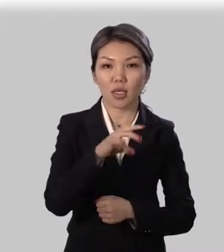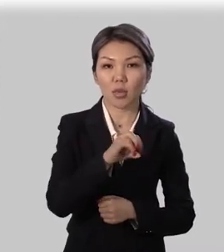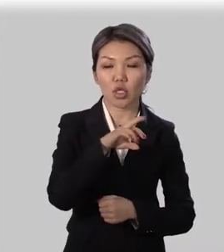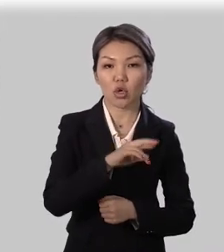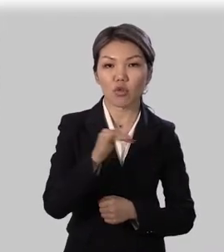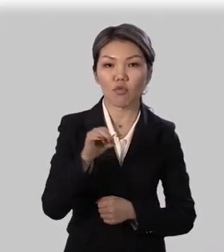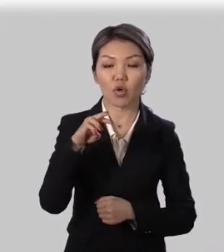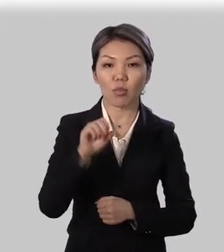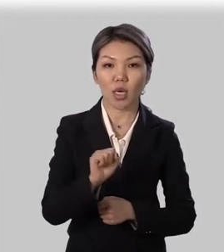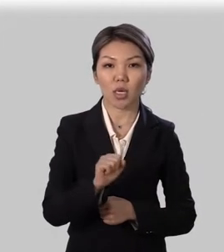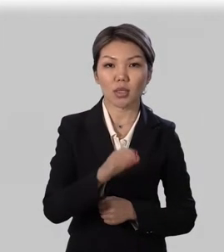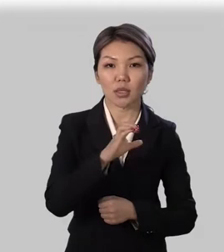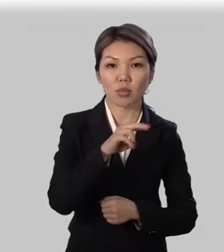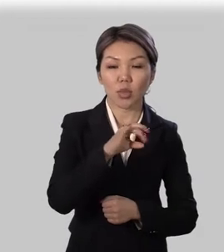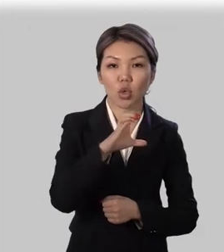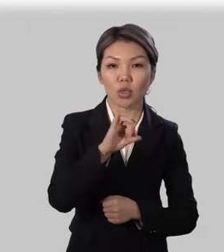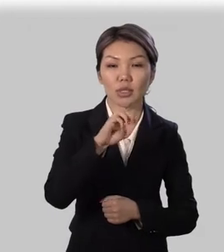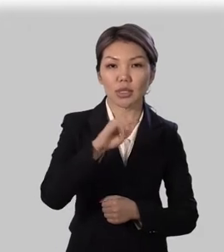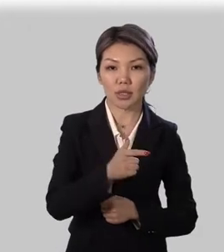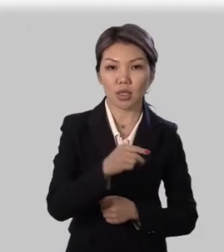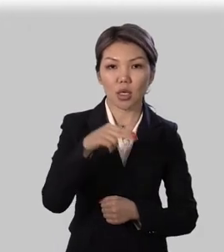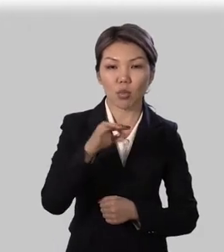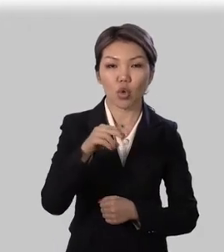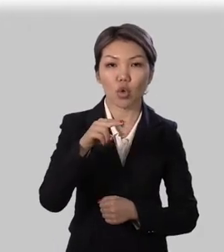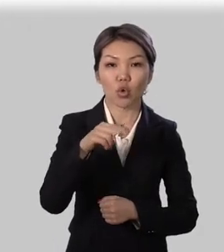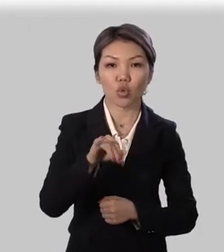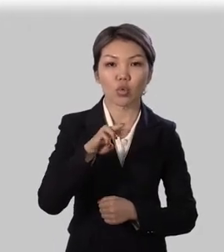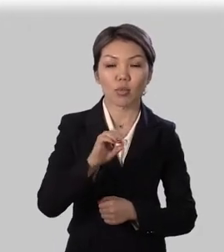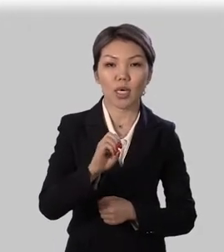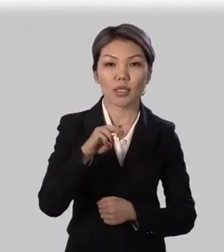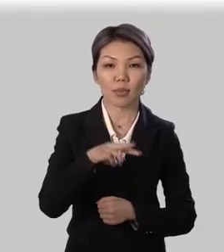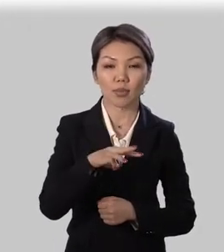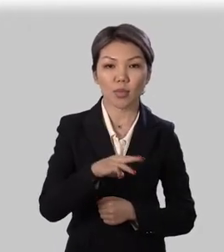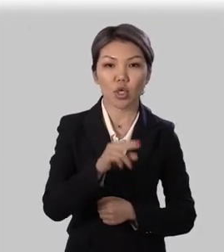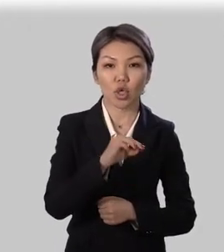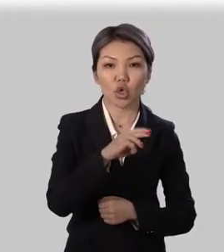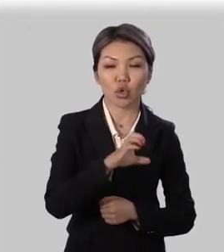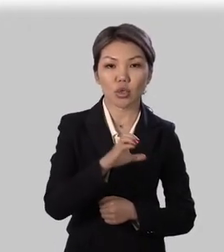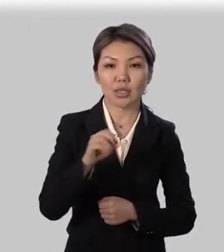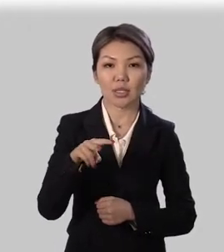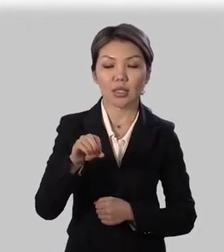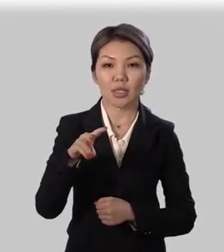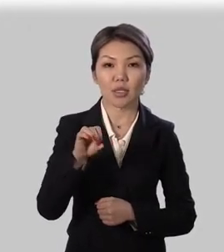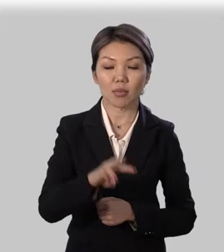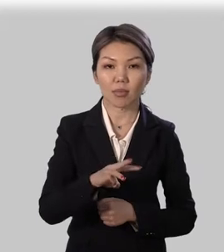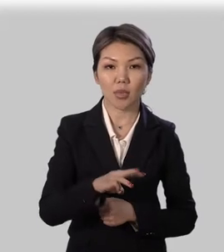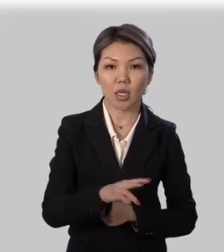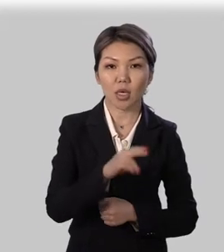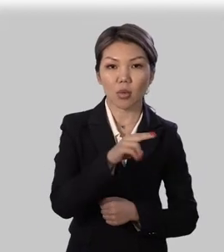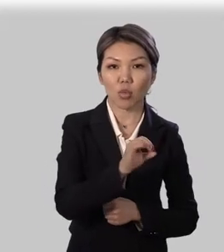форма спросить подумаю что сделаю неопределённая форма